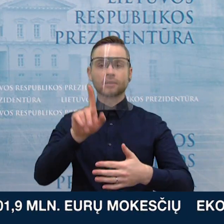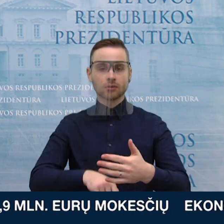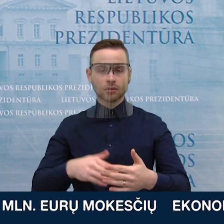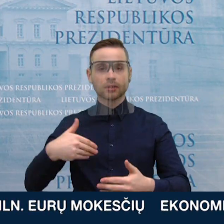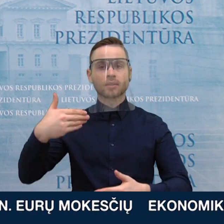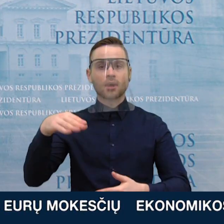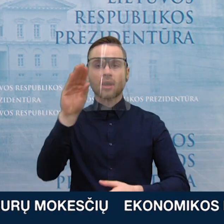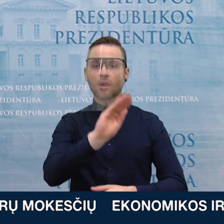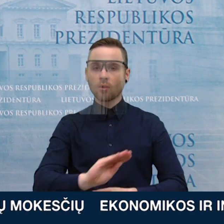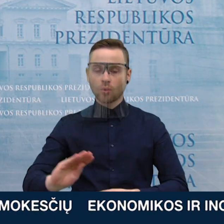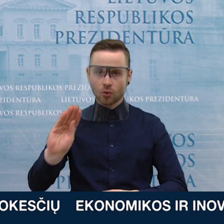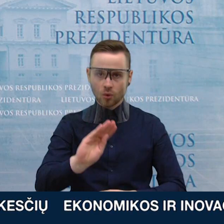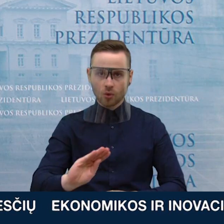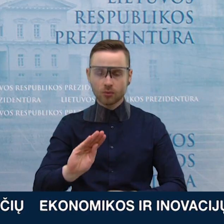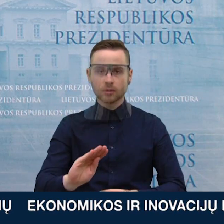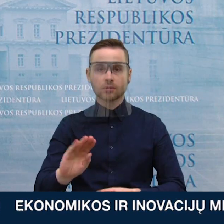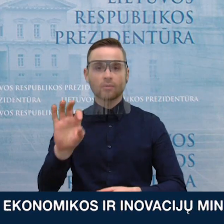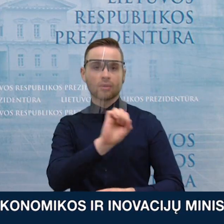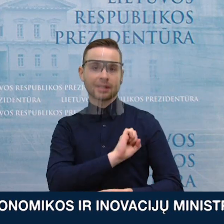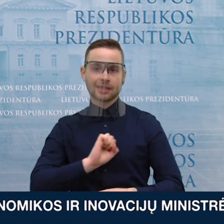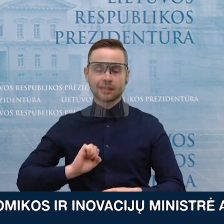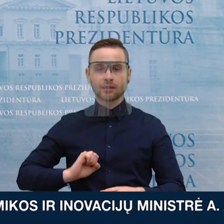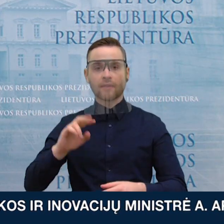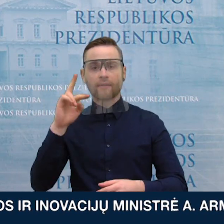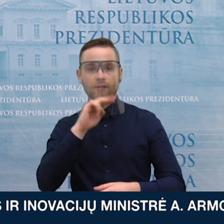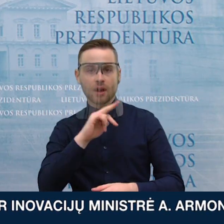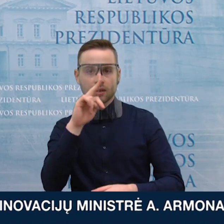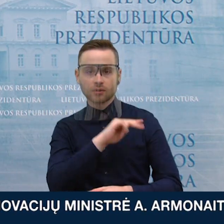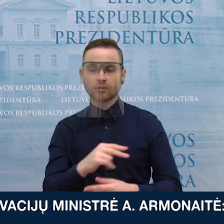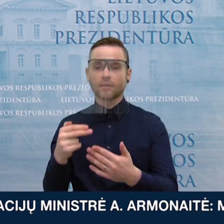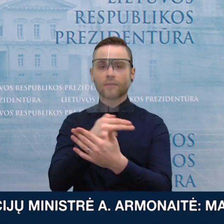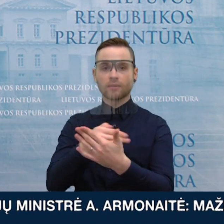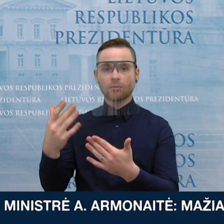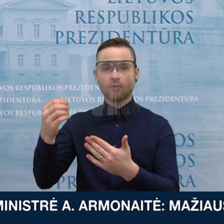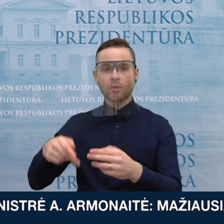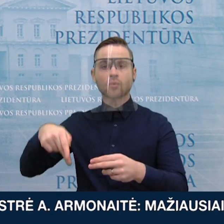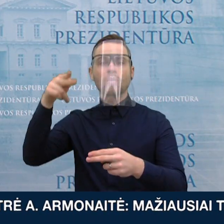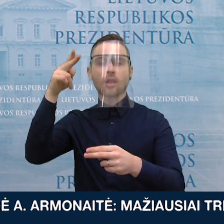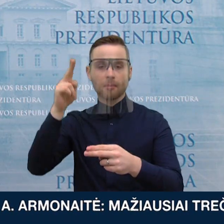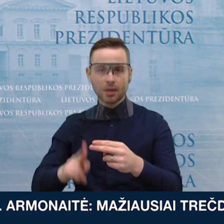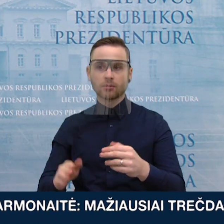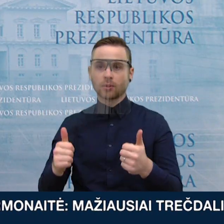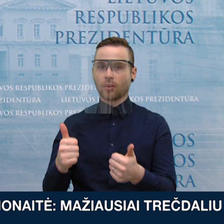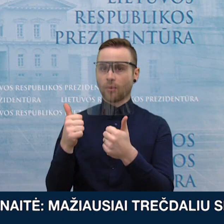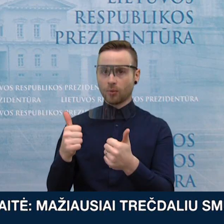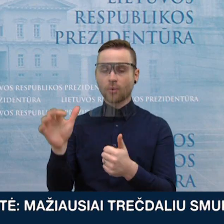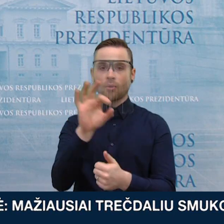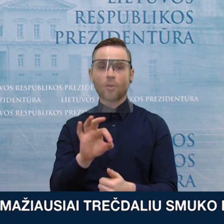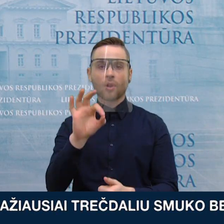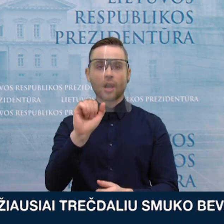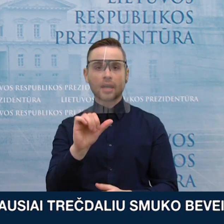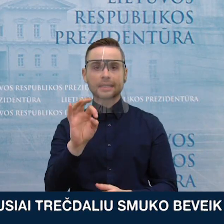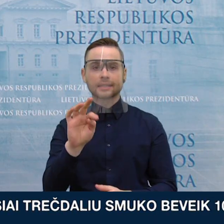teigiamas Europos medikamentų agentūros, medicinos agentūros sprendimas dėl